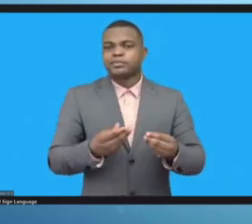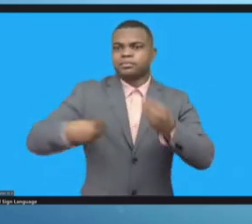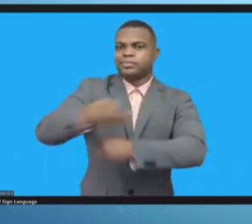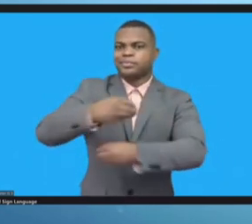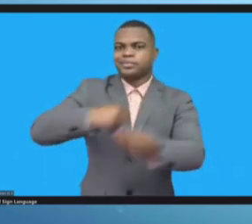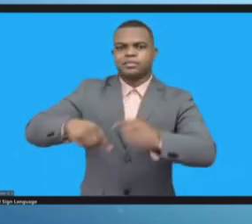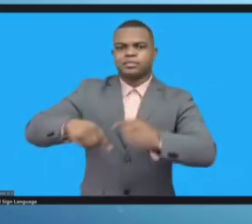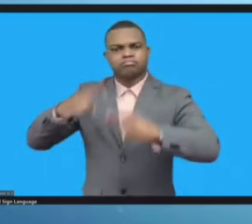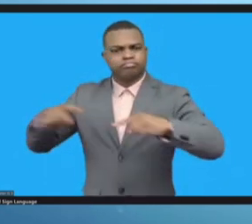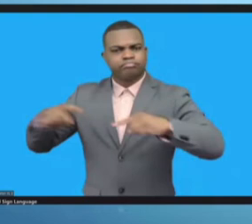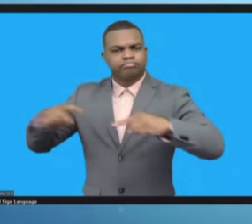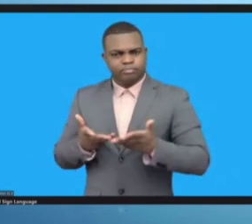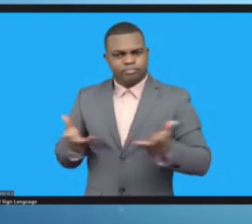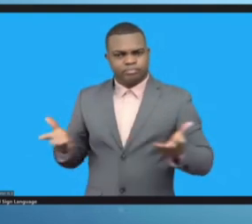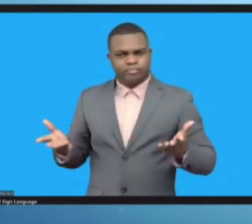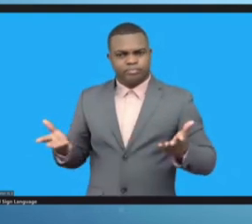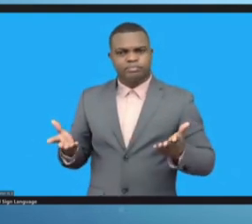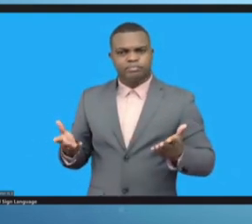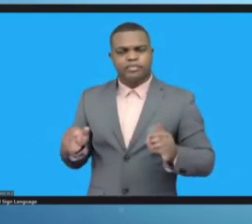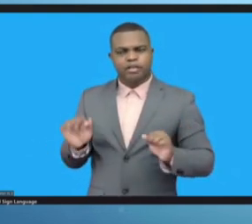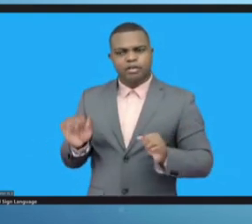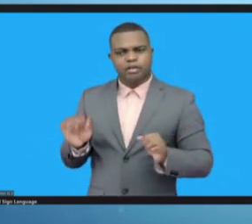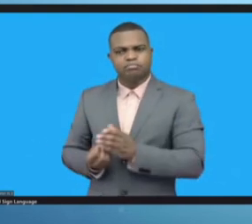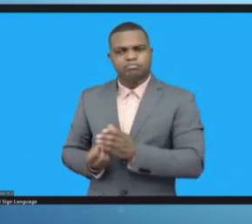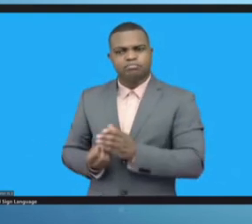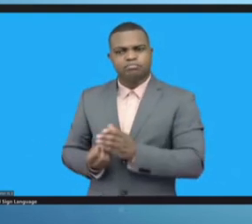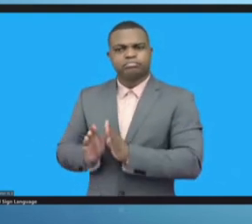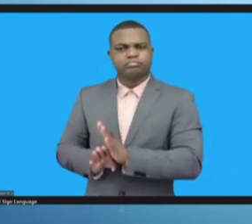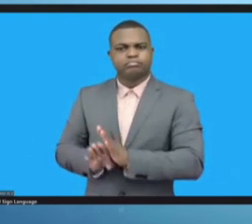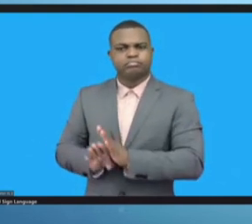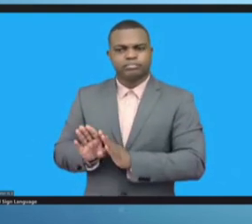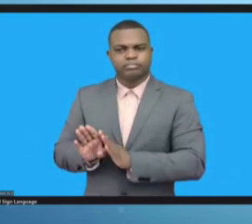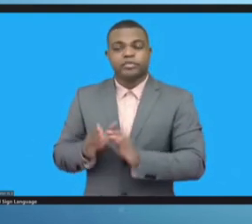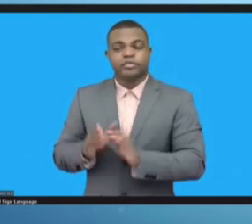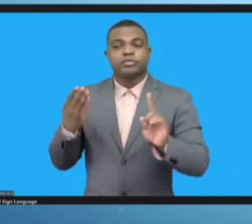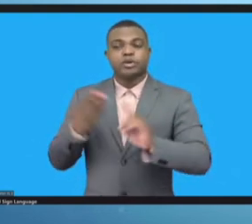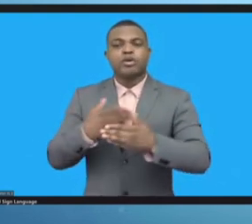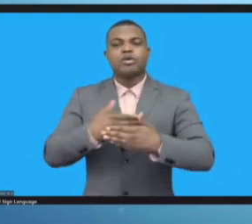ouvert, gratuit et sûr, accessible à tous,